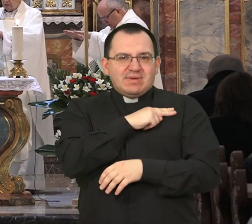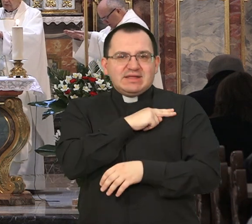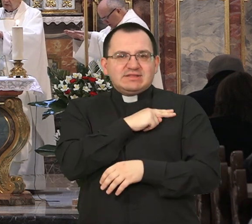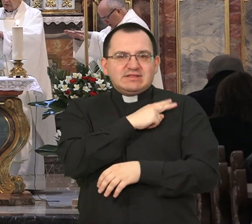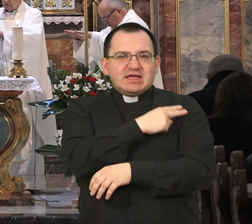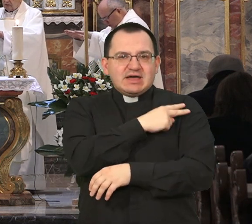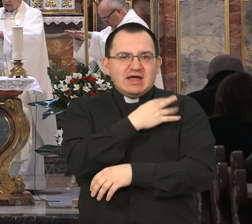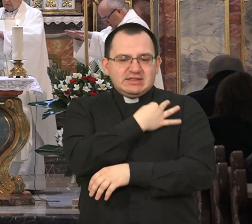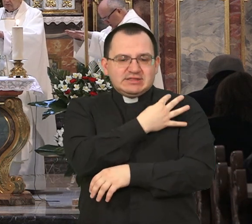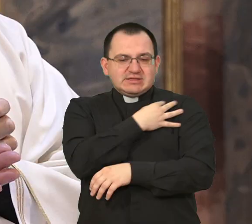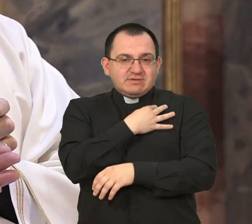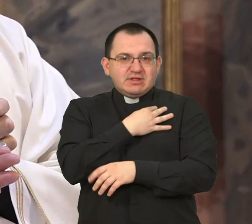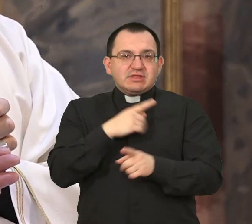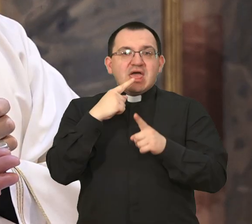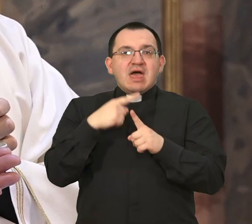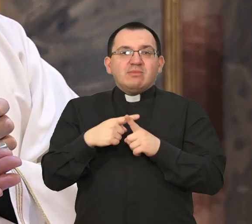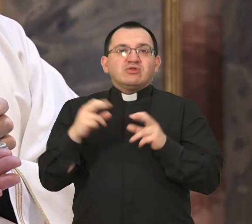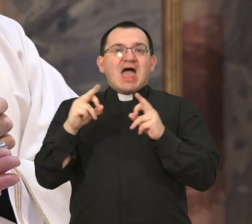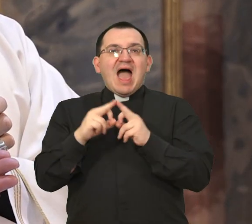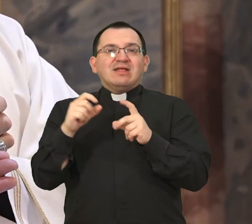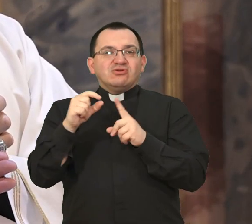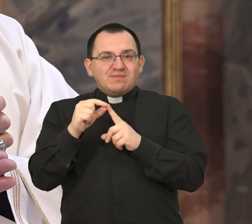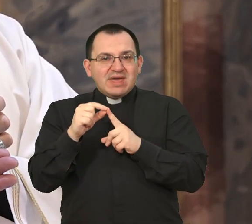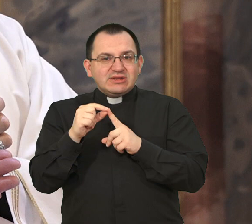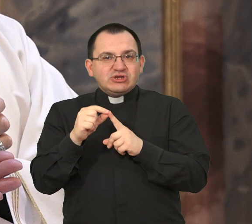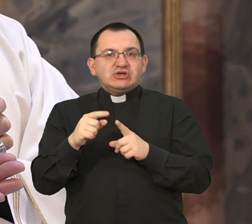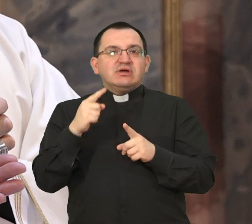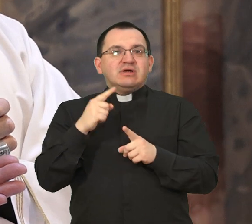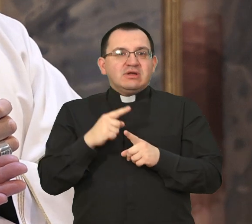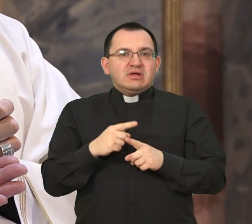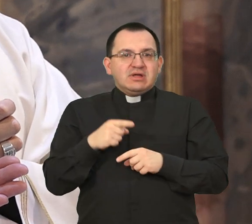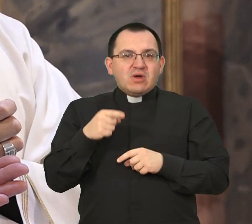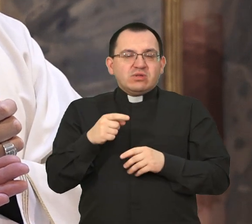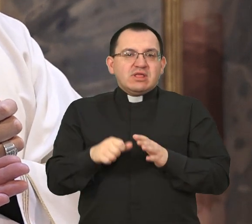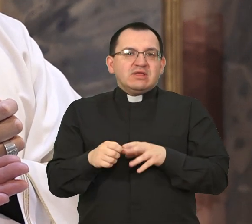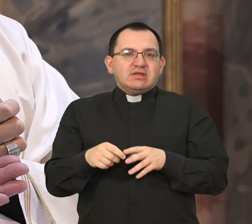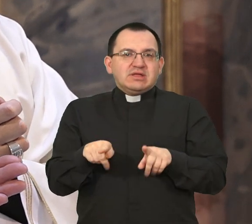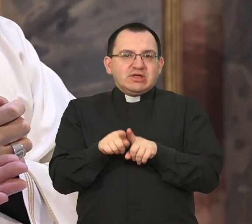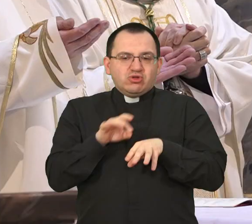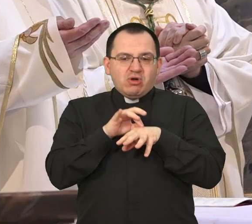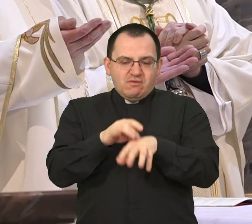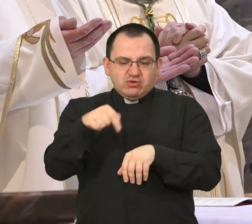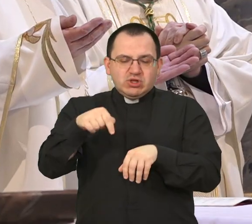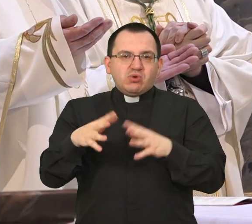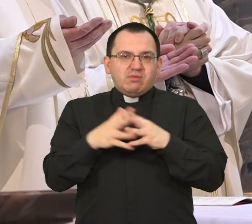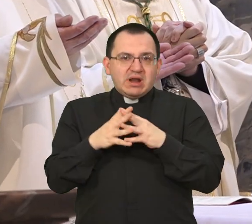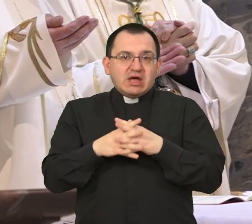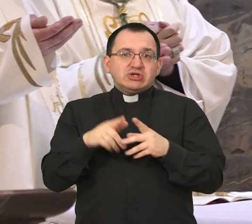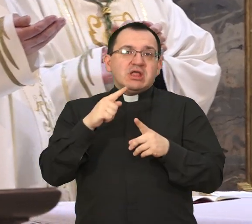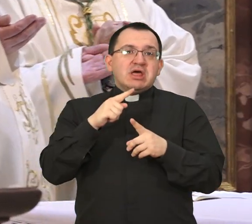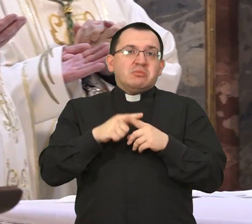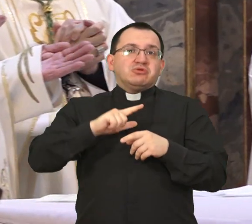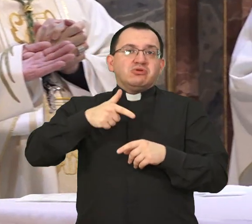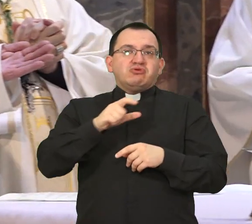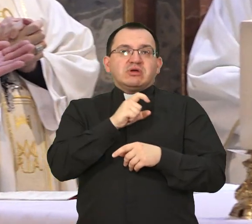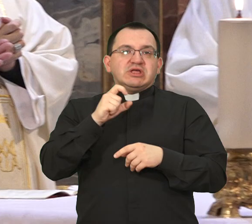uz monsignora Antuna Perčića, generalnog vikara i predsjednika Caritasa Varaždinske biskupije, te druge svećenike iz biskupijskih